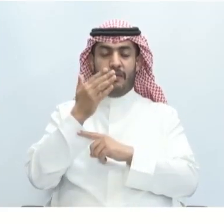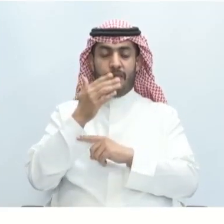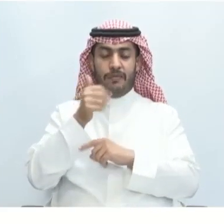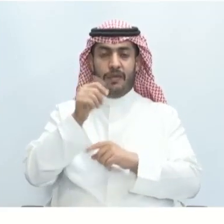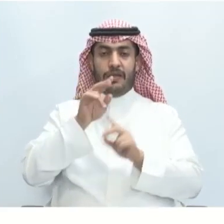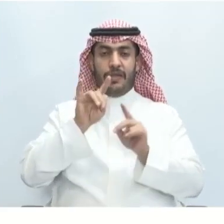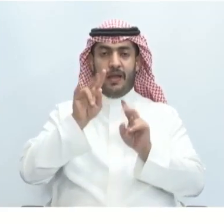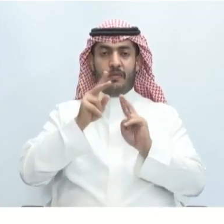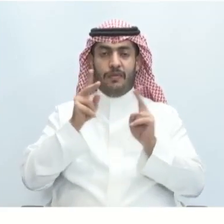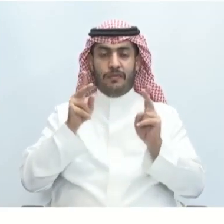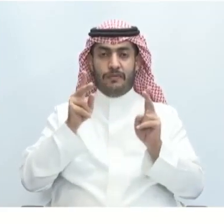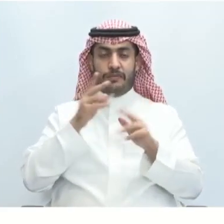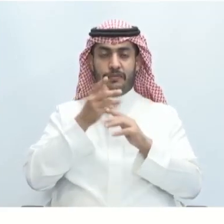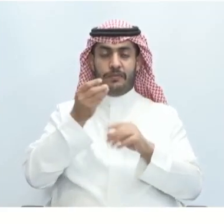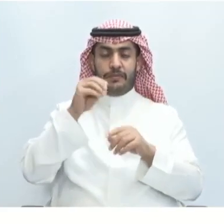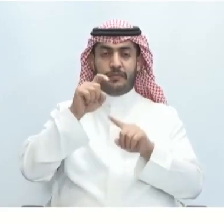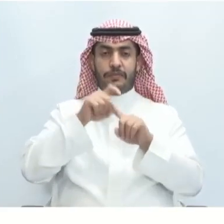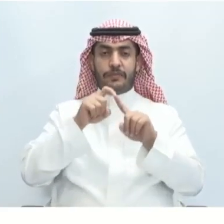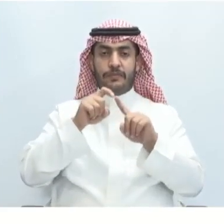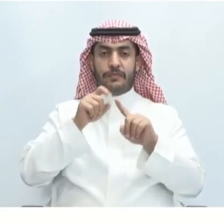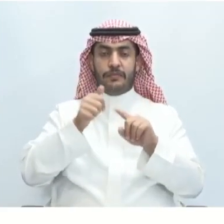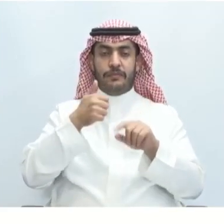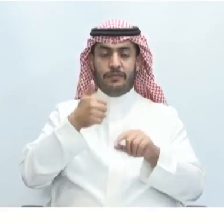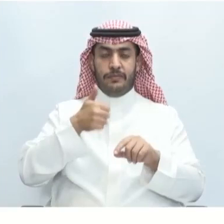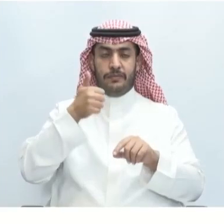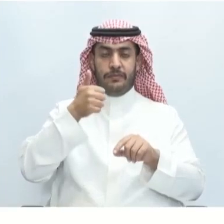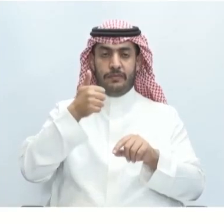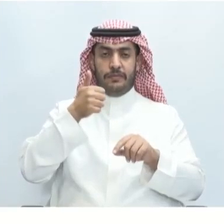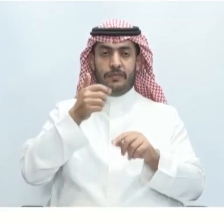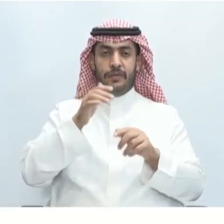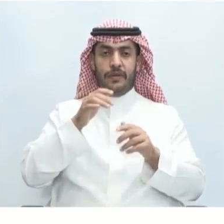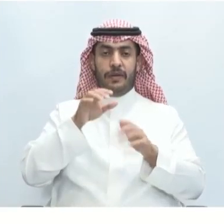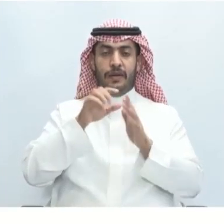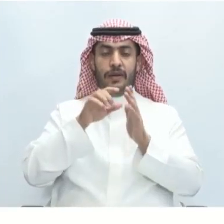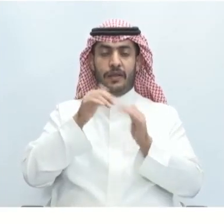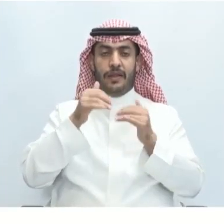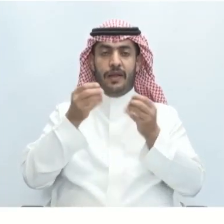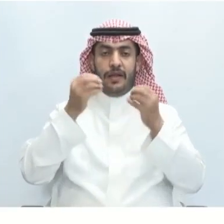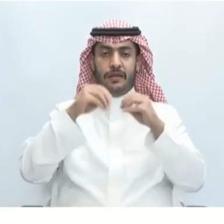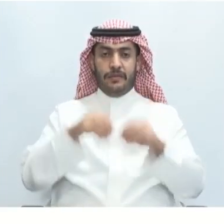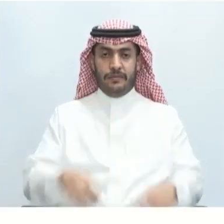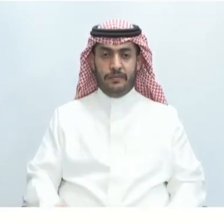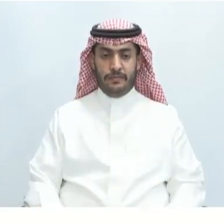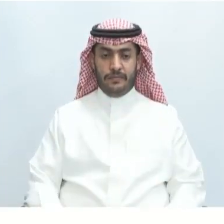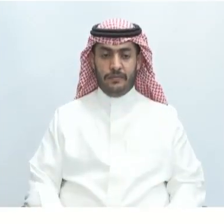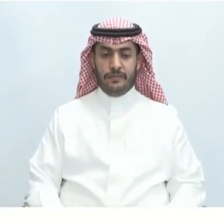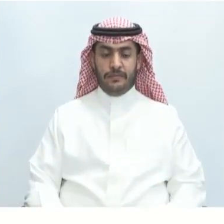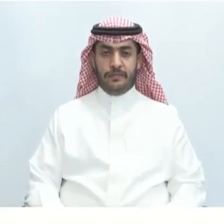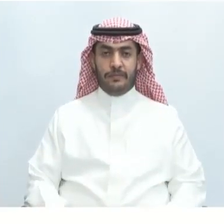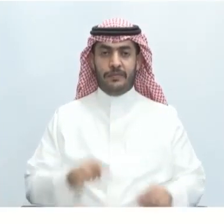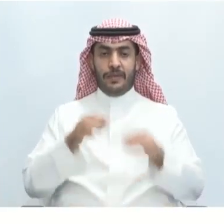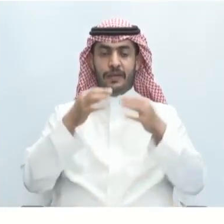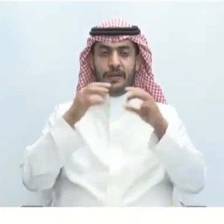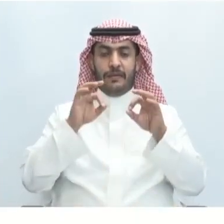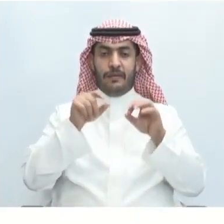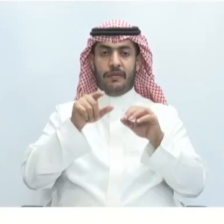وبعد ذلك ترى انك زدت النسبه حيث من حيث عدد الركاب الى اقصى حد ممكن ماذا يعني هذا